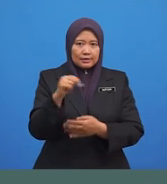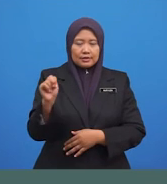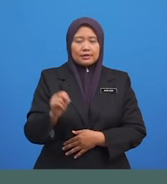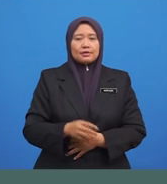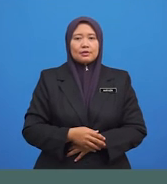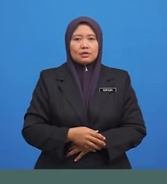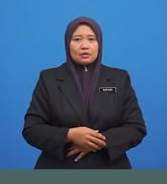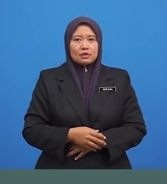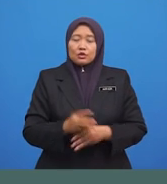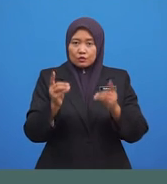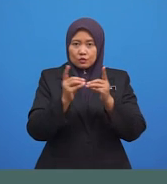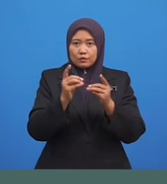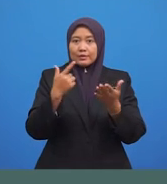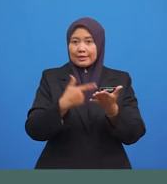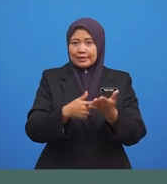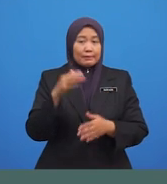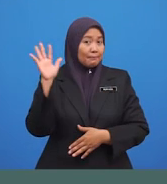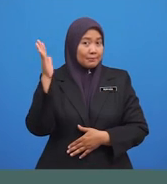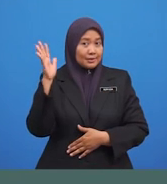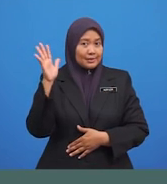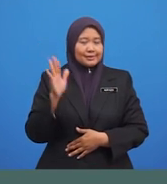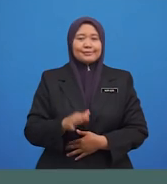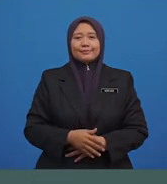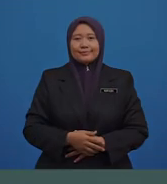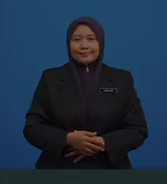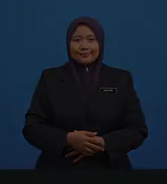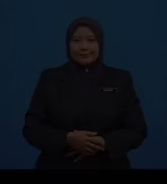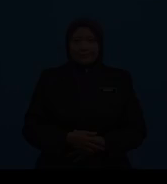Semoga bertemu lagi. Bye.